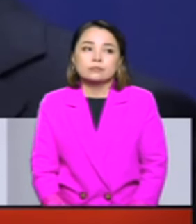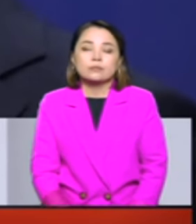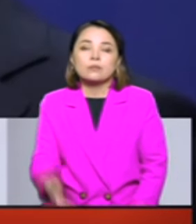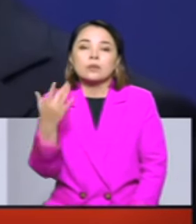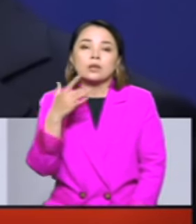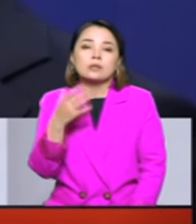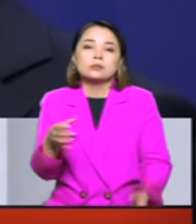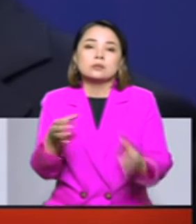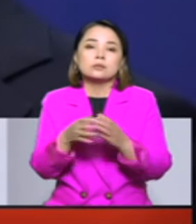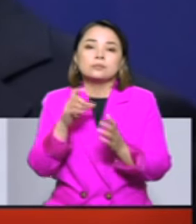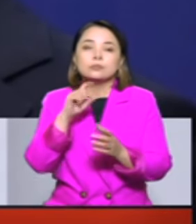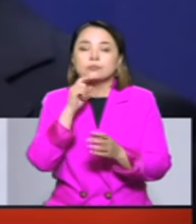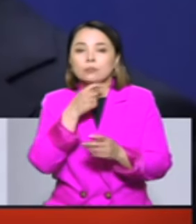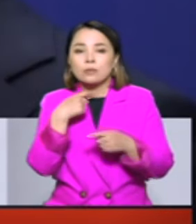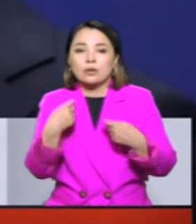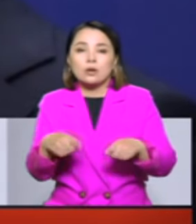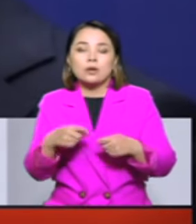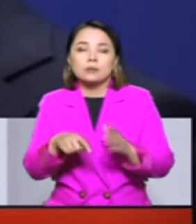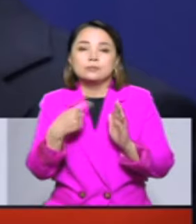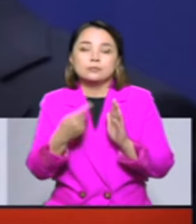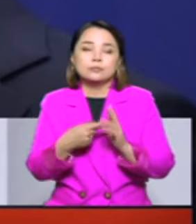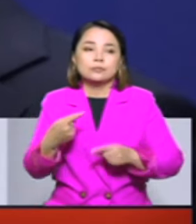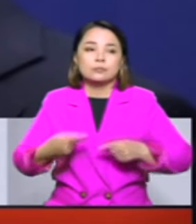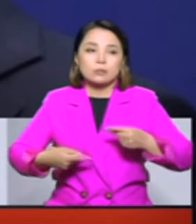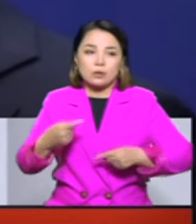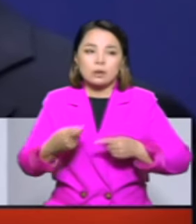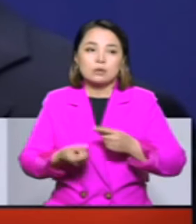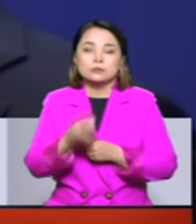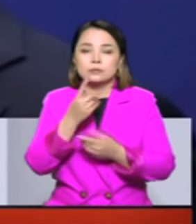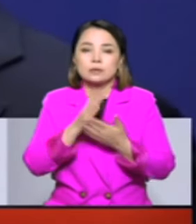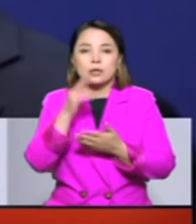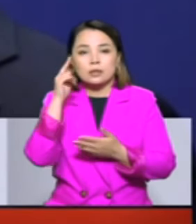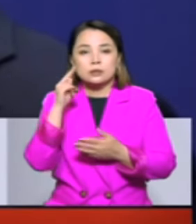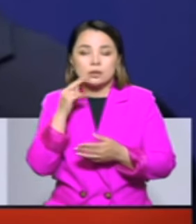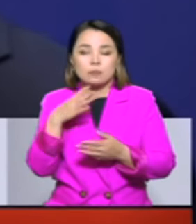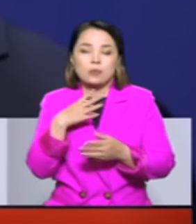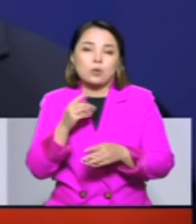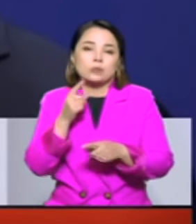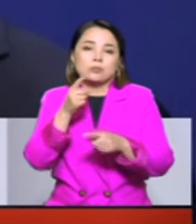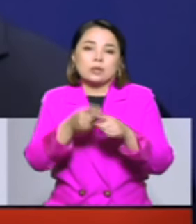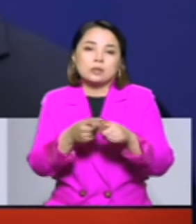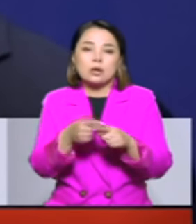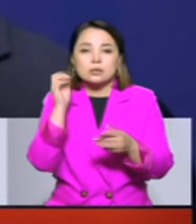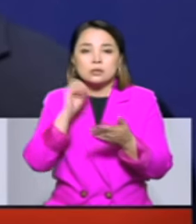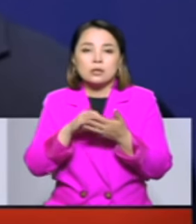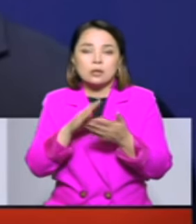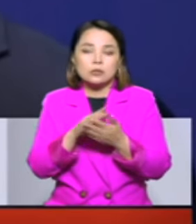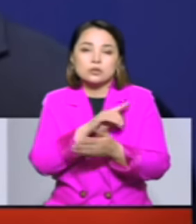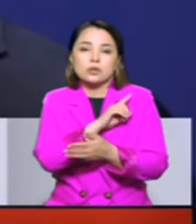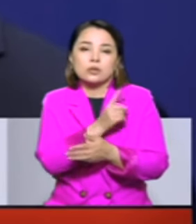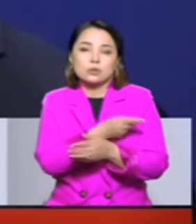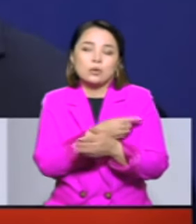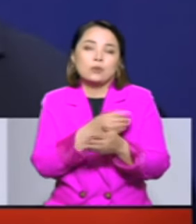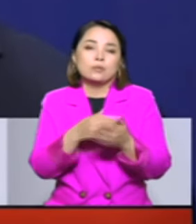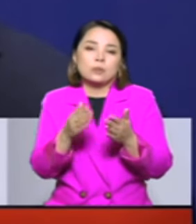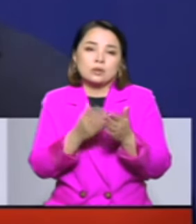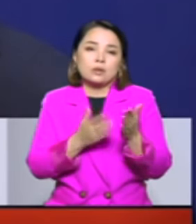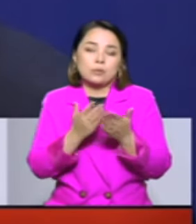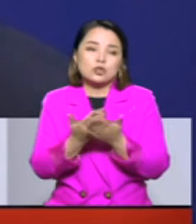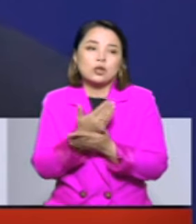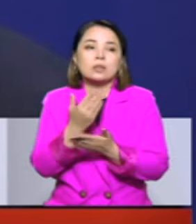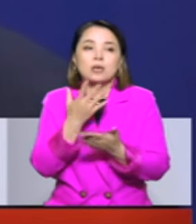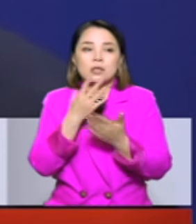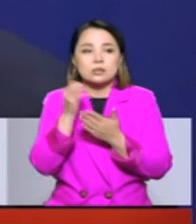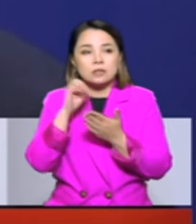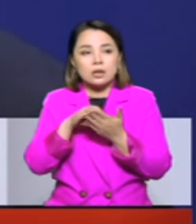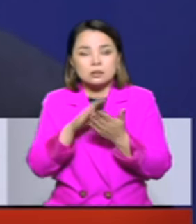Ақш тарапынан экономикалық және сауда мәселелерін ушықтырудан тартынуды, Қытайға салынатын қосымша тарифтердің күшін жоюды, сондай-ақ жаңа тарифтерді енгізуді